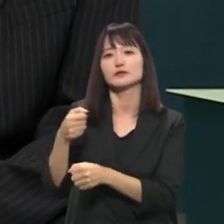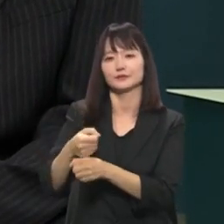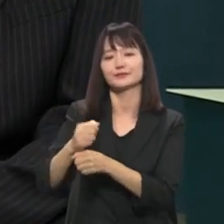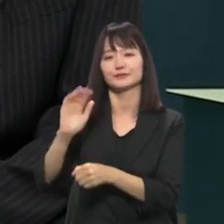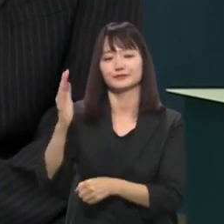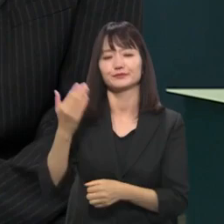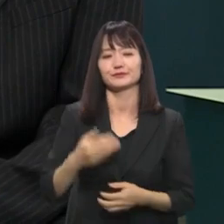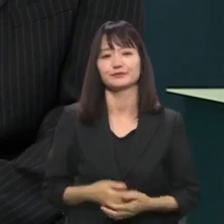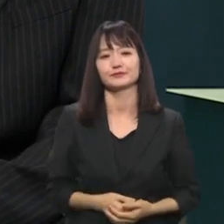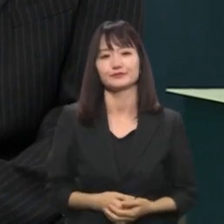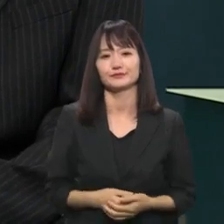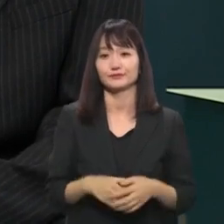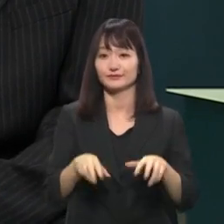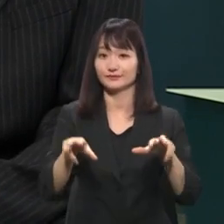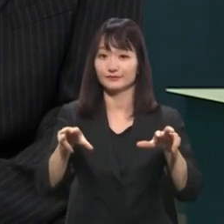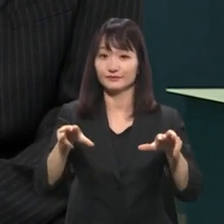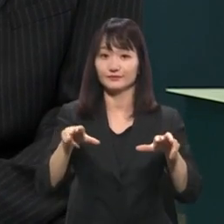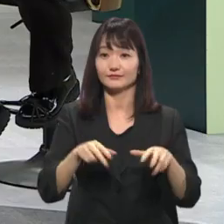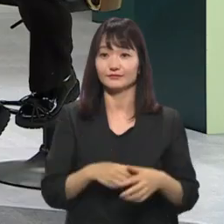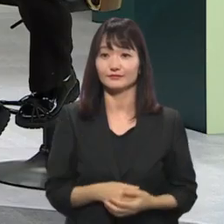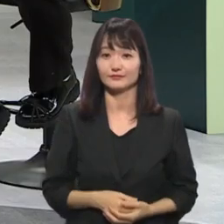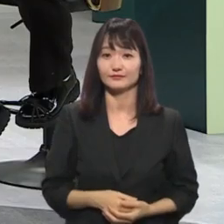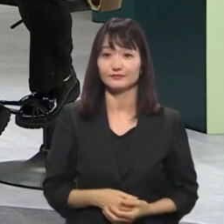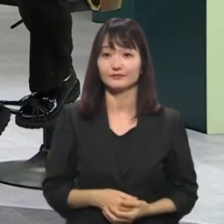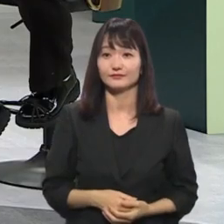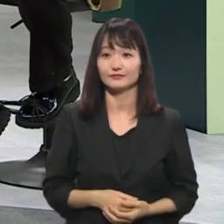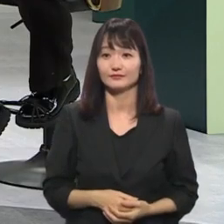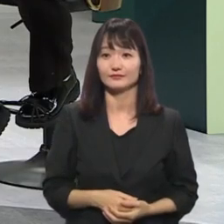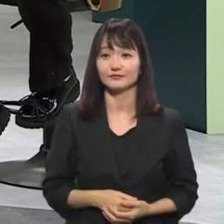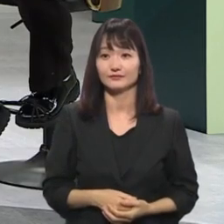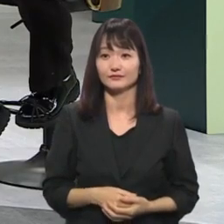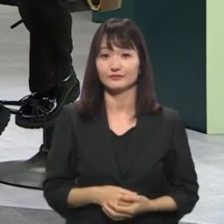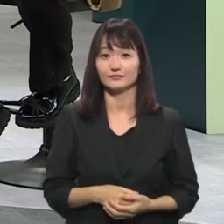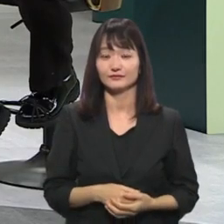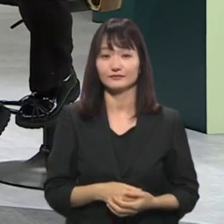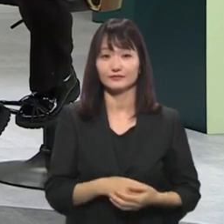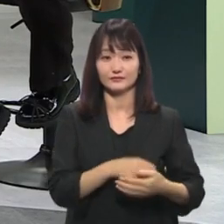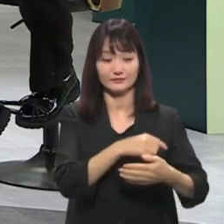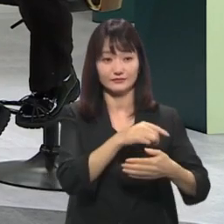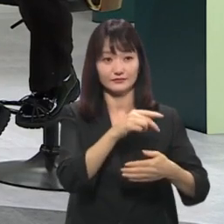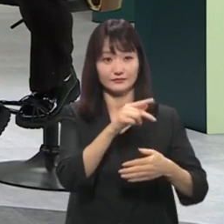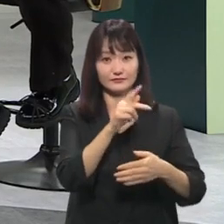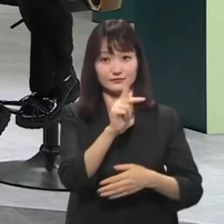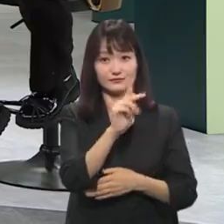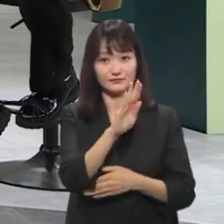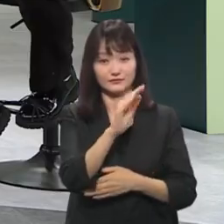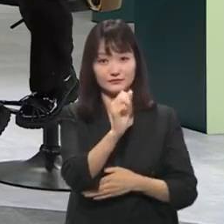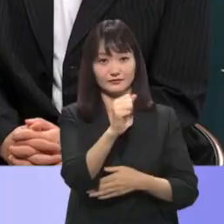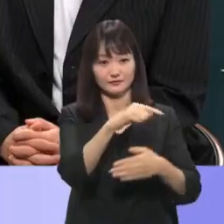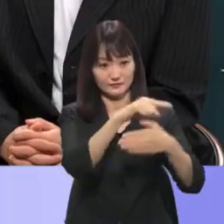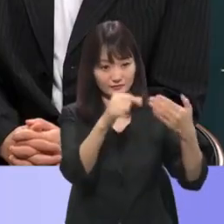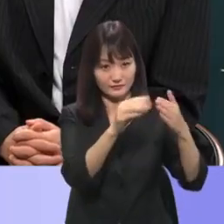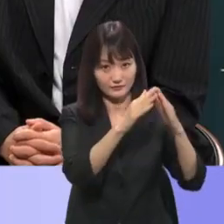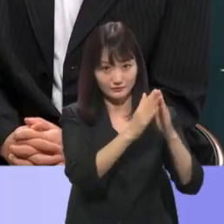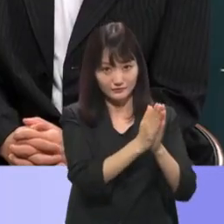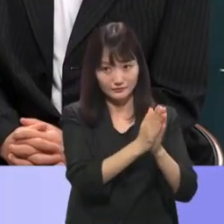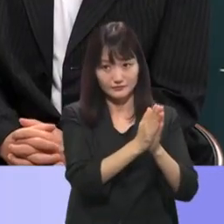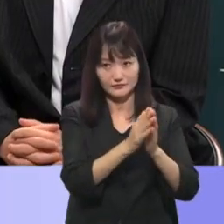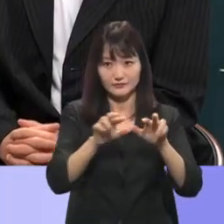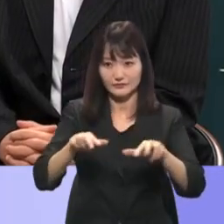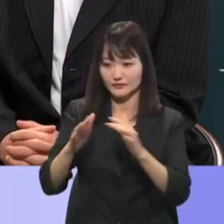어떻게 보면 지금은 또 그 프로그램은 없어졌지만 지금도 채널을 엄청나게 또 집중하면서 성장을 하게